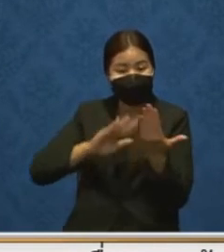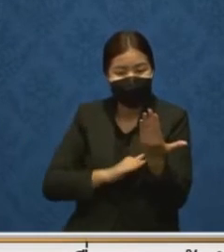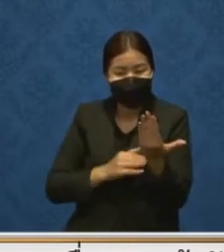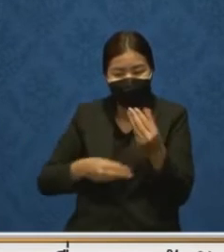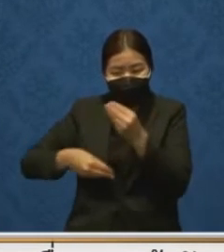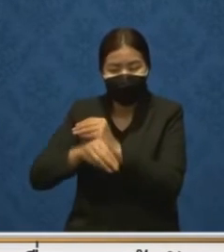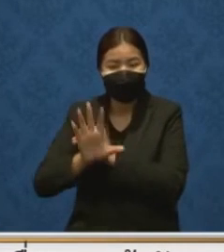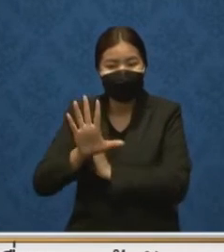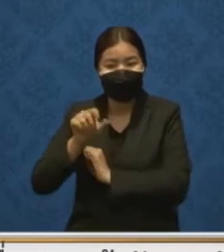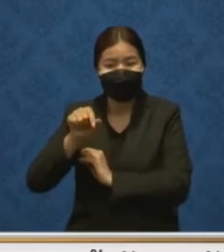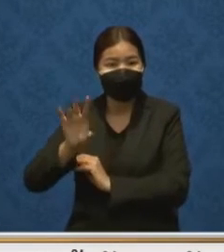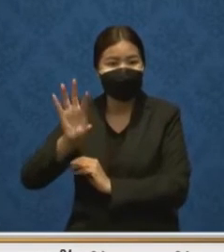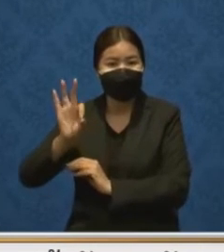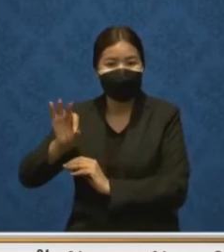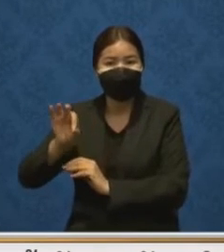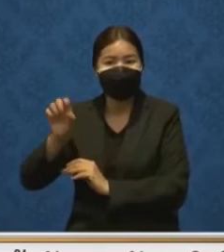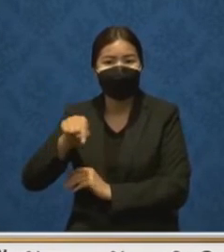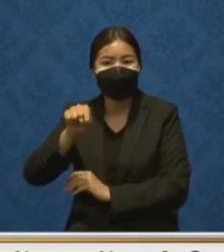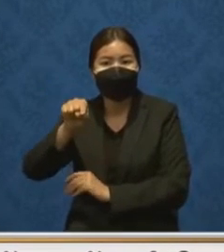9%